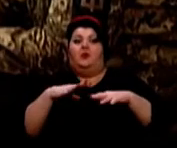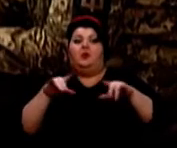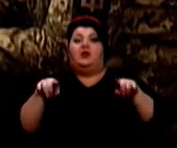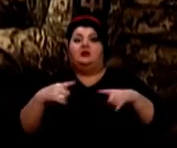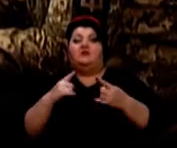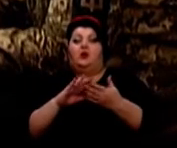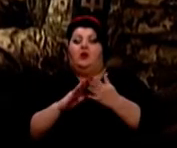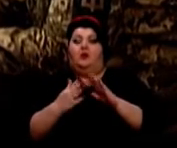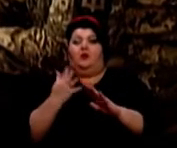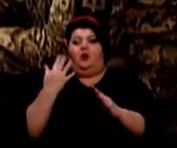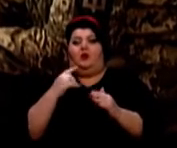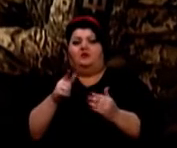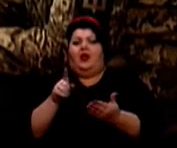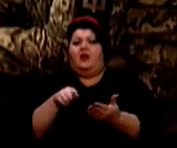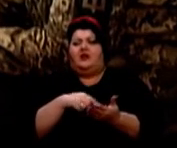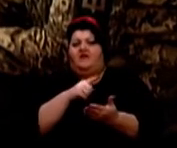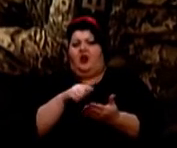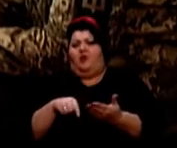майже нівелювала.